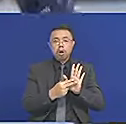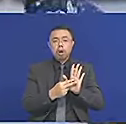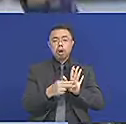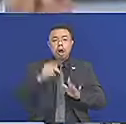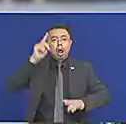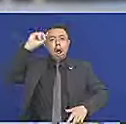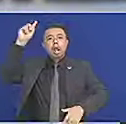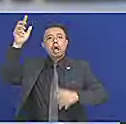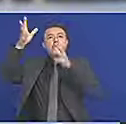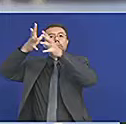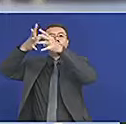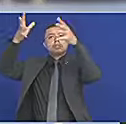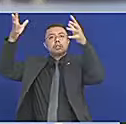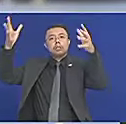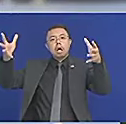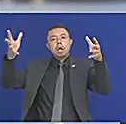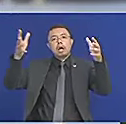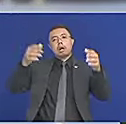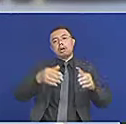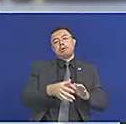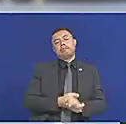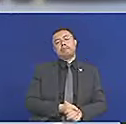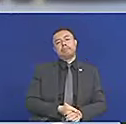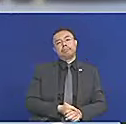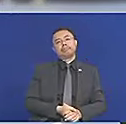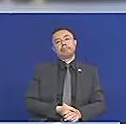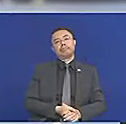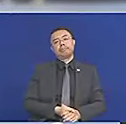Allah itu besar.